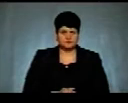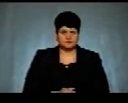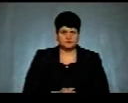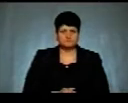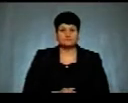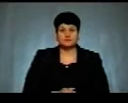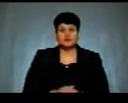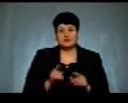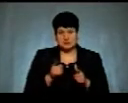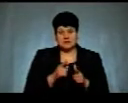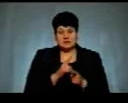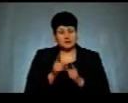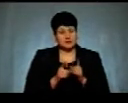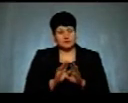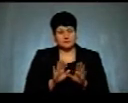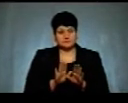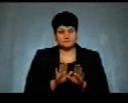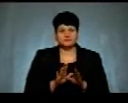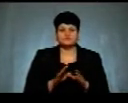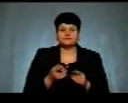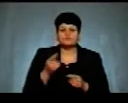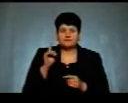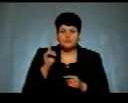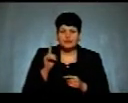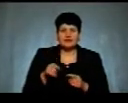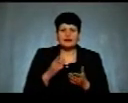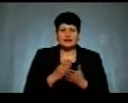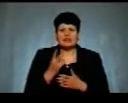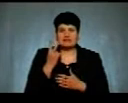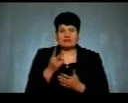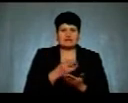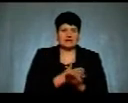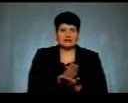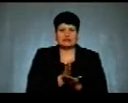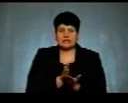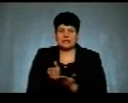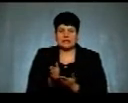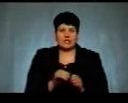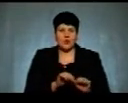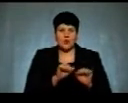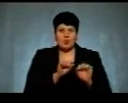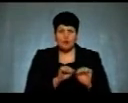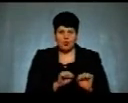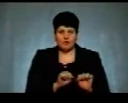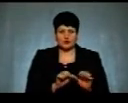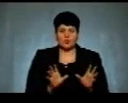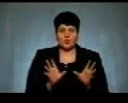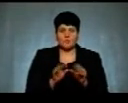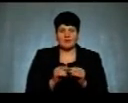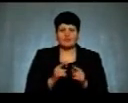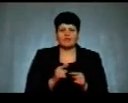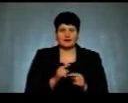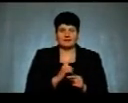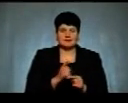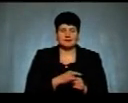Чи воно змінилося? Як ви знаєте, так, є дві лінії оборони, так звані, в об'єднаних силах.